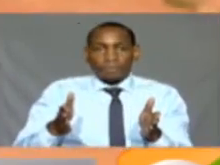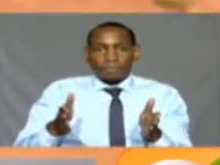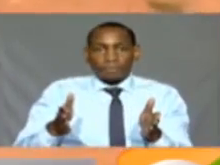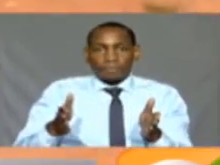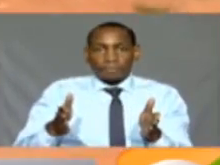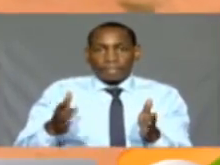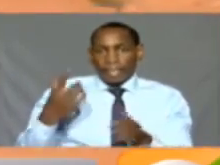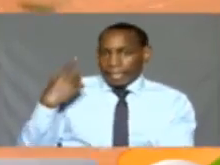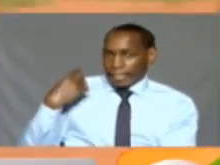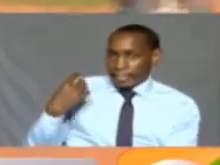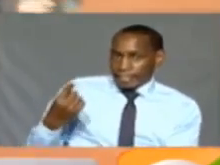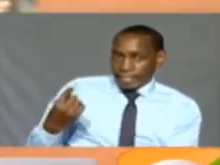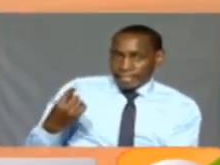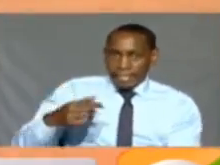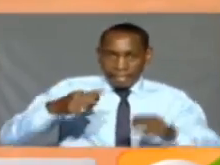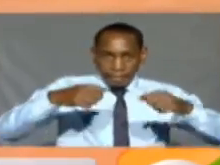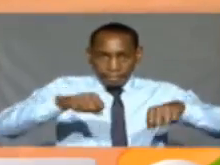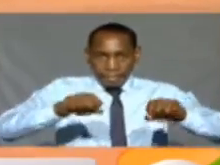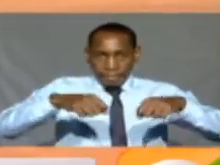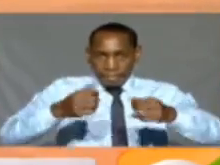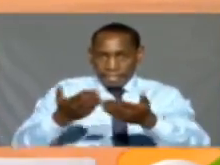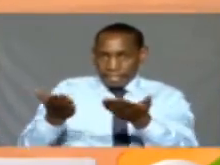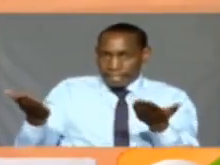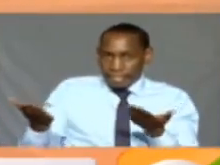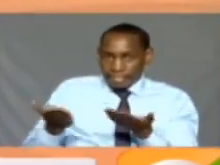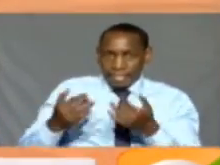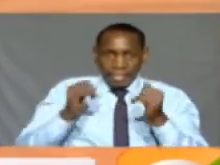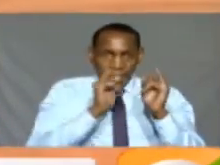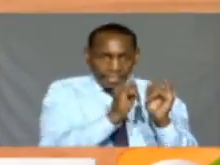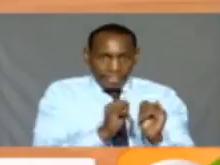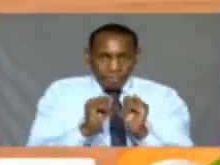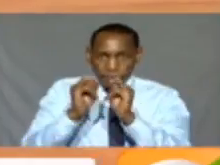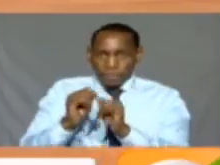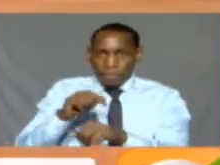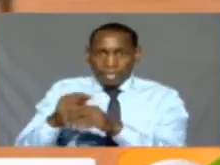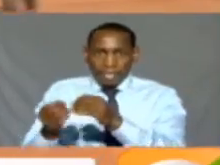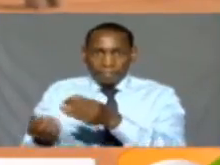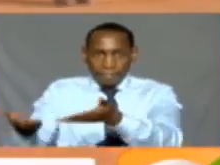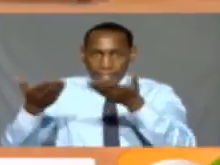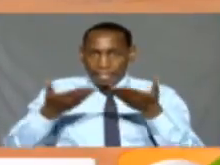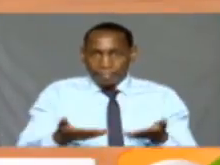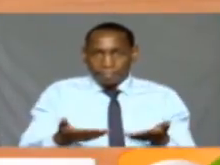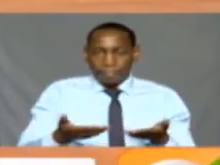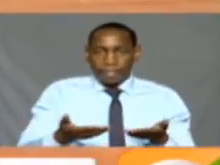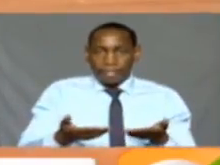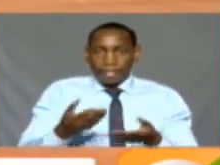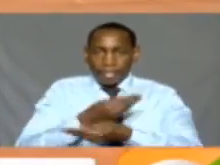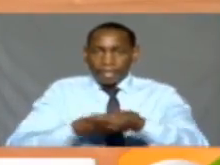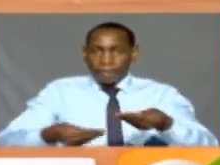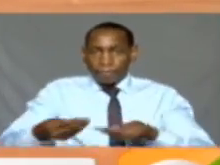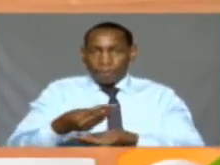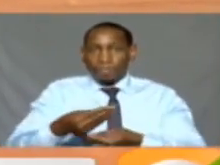Paka juzi pikipiki hizi umbia umbia alipokuja nikanunua.